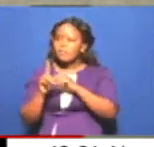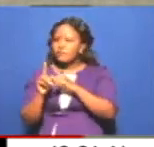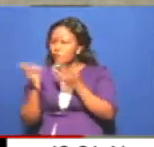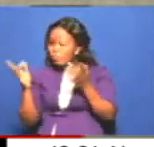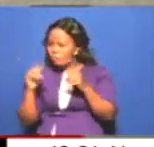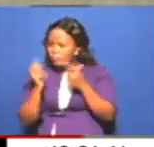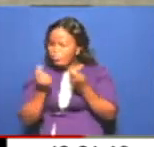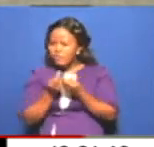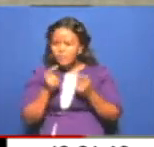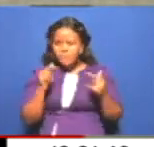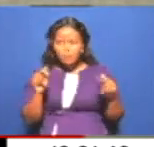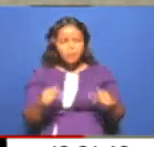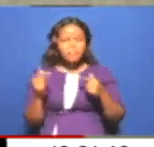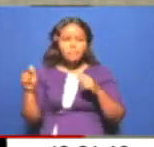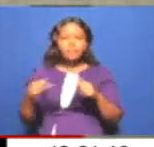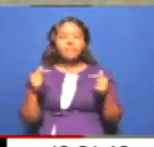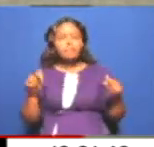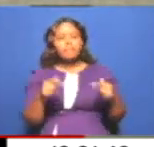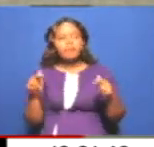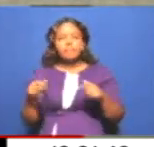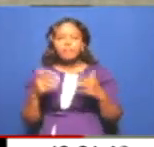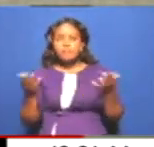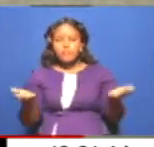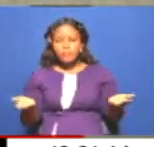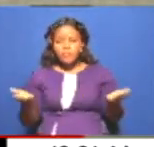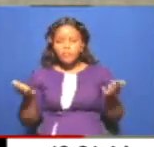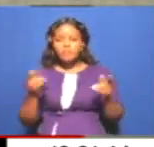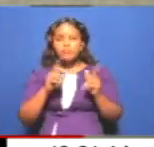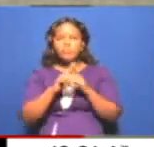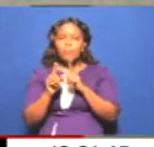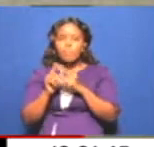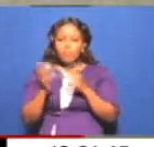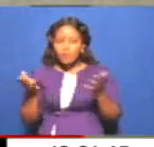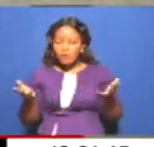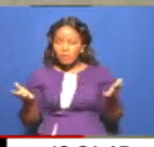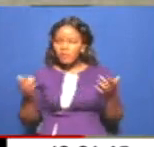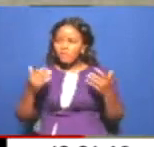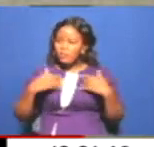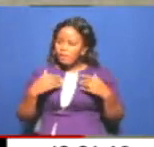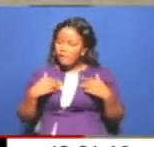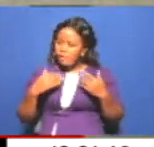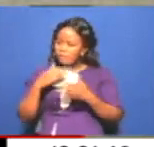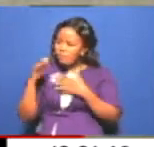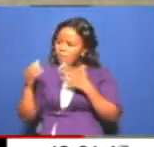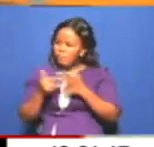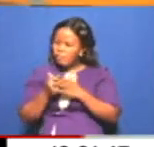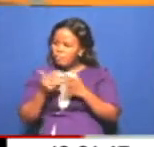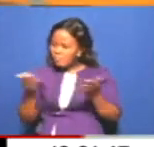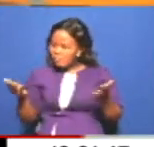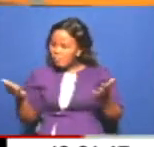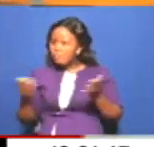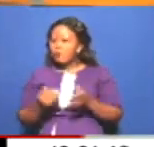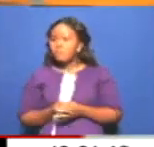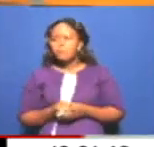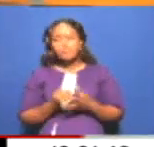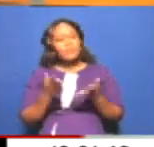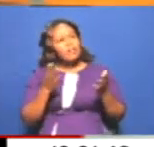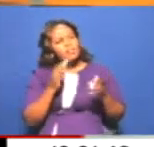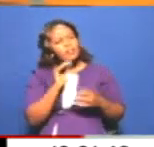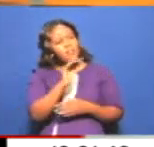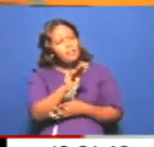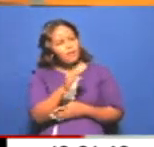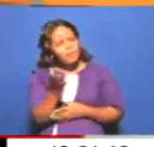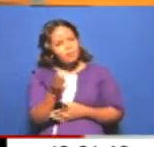clashes. Kwa hivyo wanatakana wasimame na watuambie ni nini kazi yao. Naam. Nikimshirikisha Shadrack,